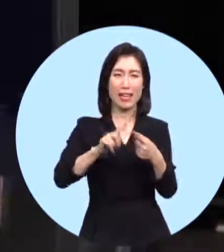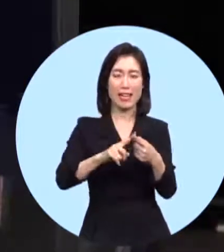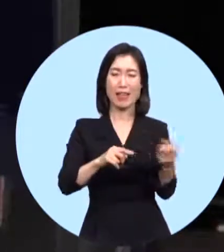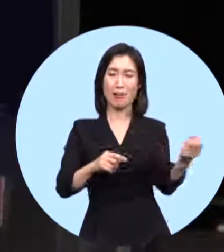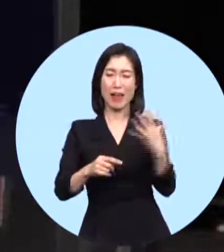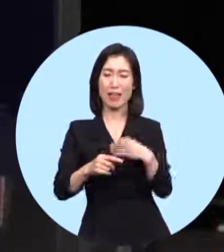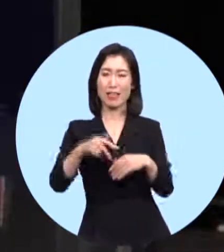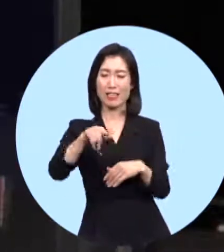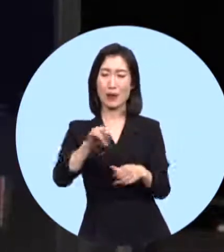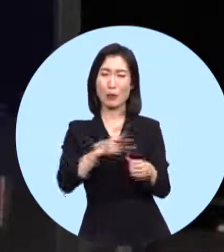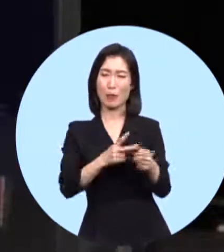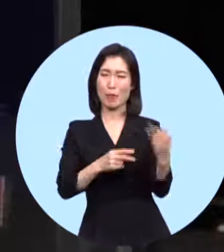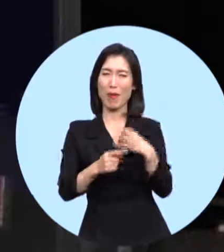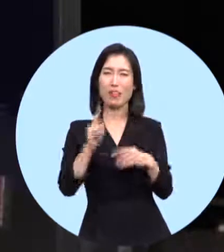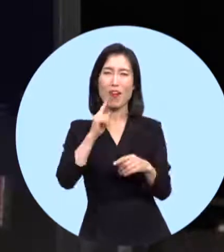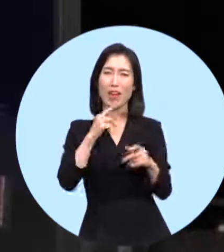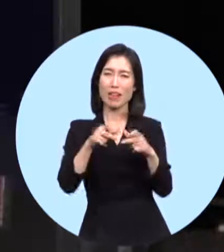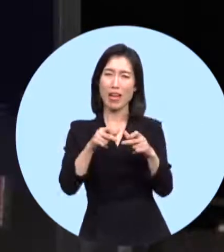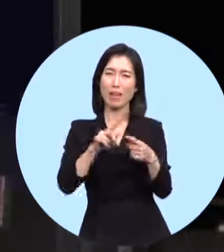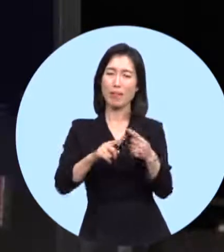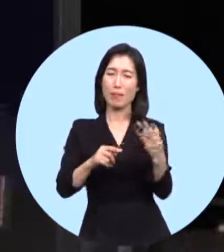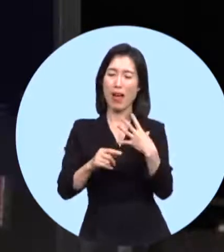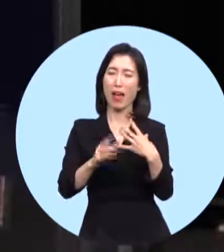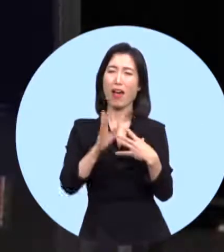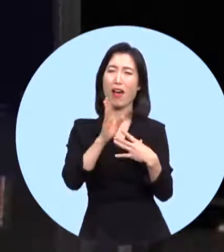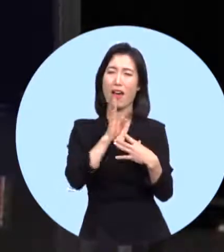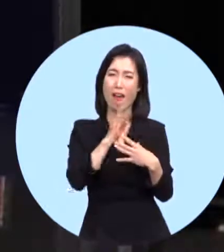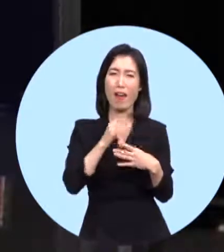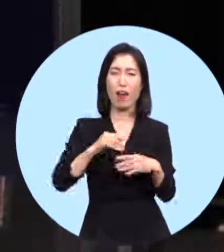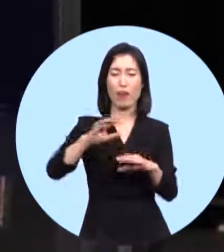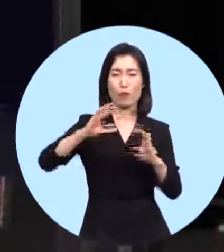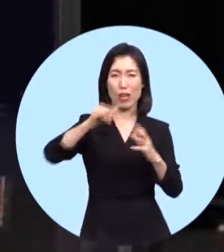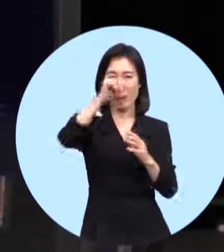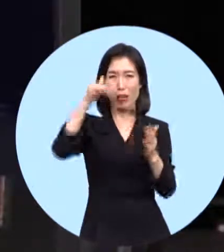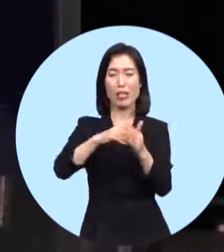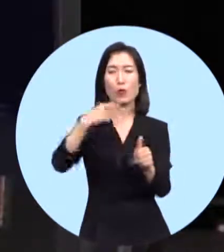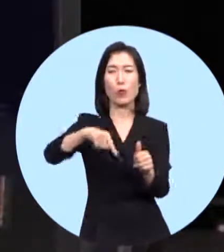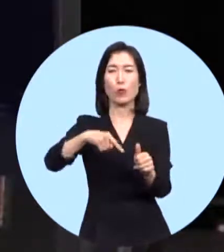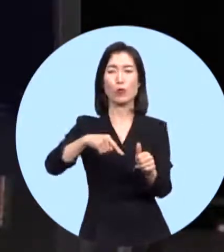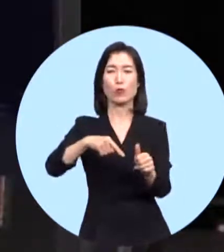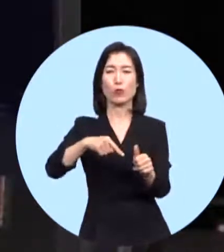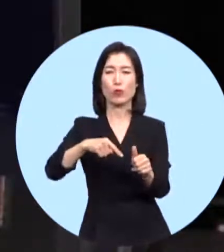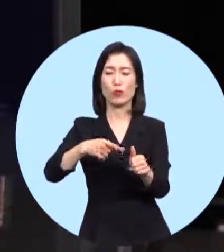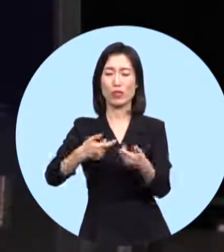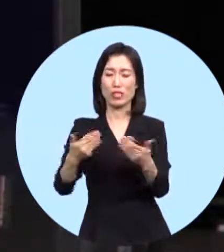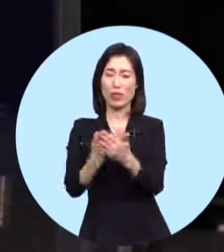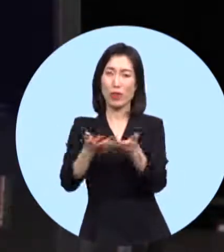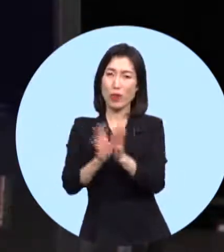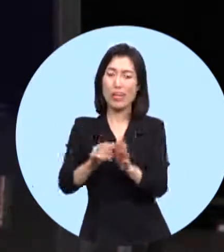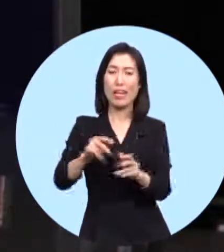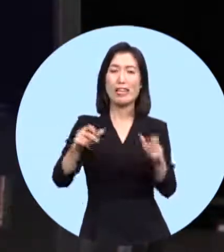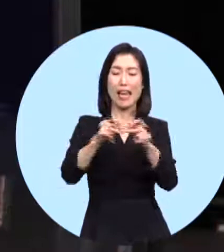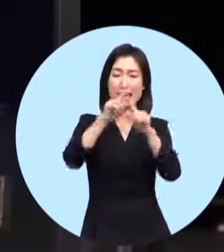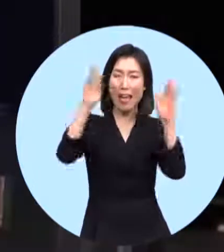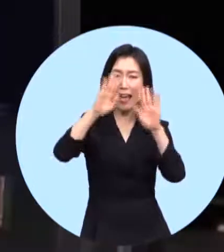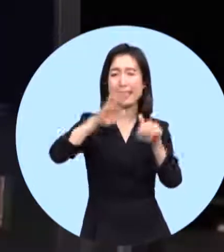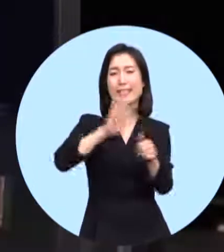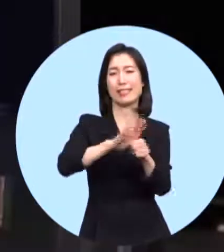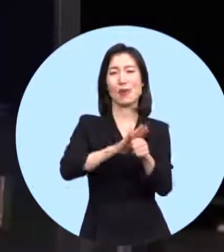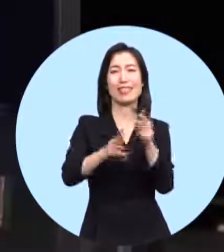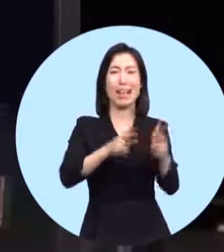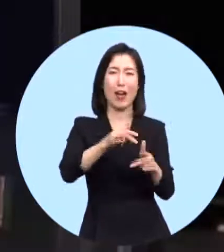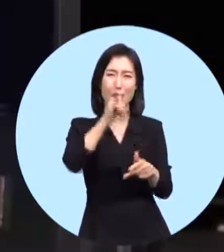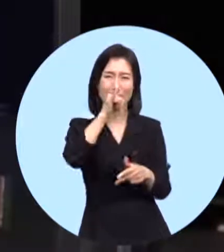관련해서 말씀을 해주셨는데 저희 국가평생교육진흥원에서 장애 대학생 교육활동 지원 사업을 하고